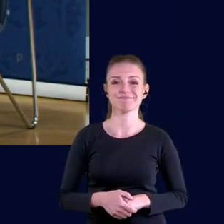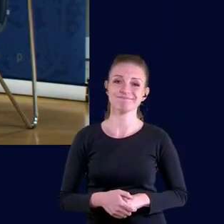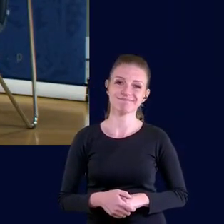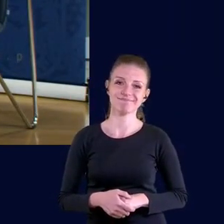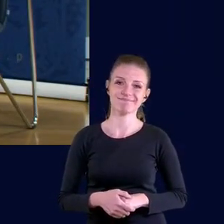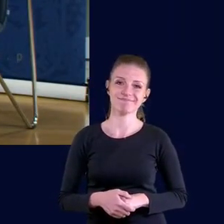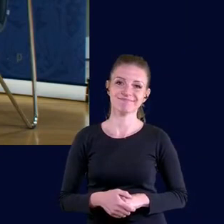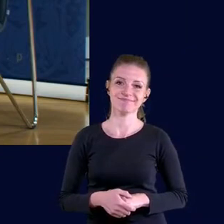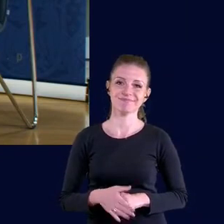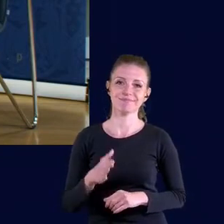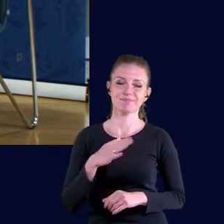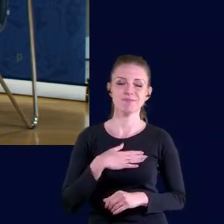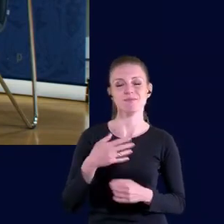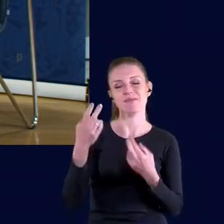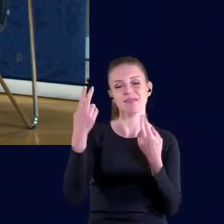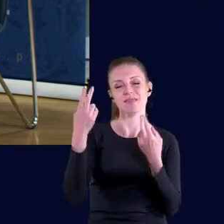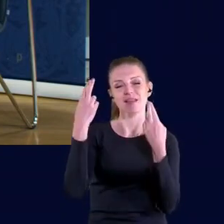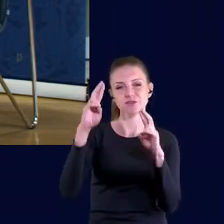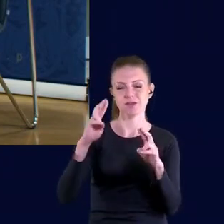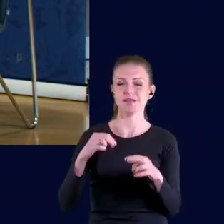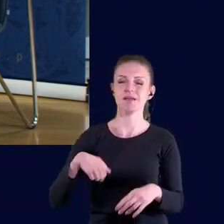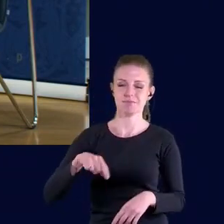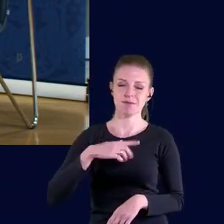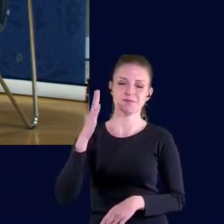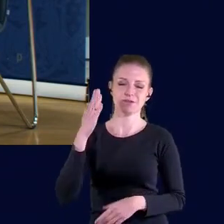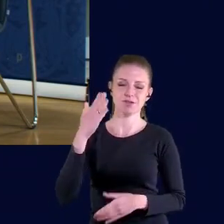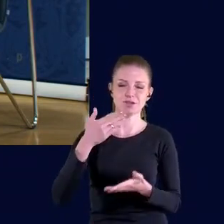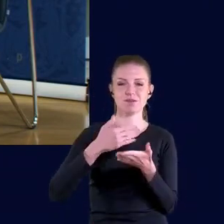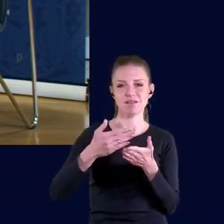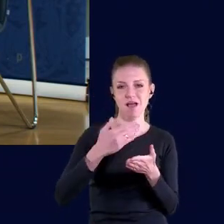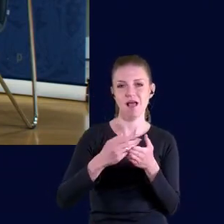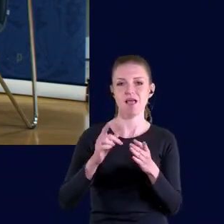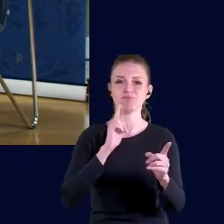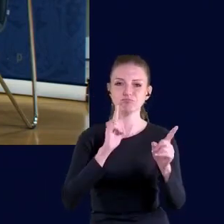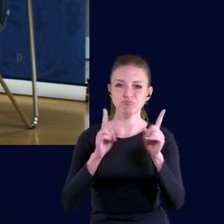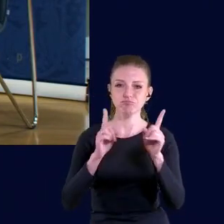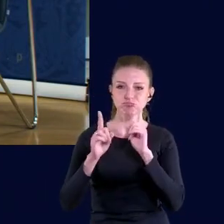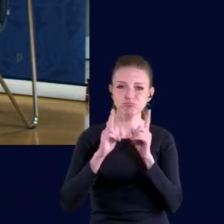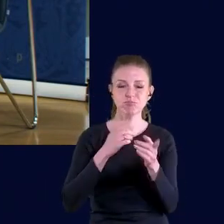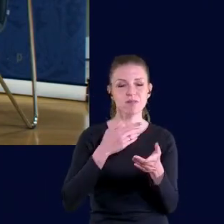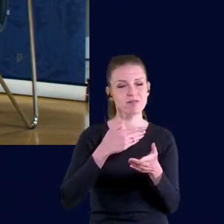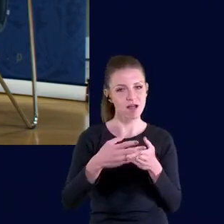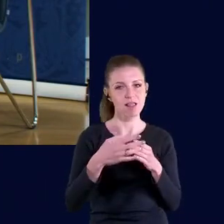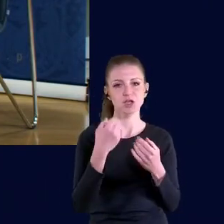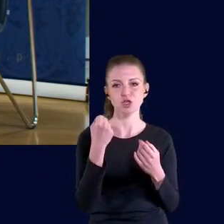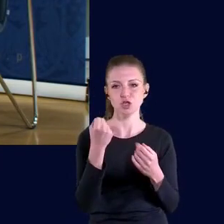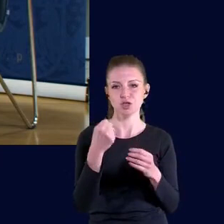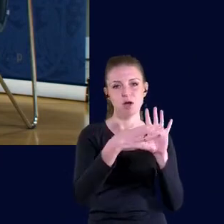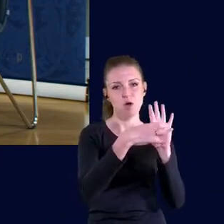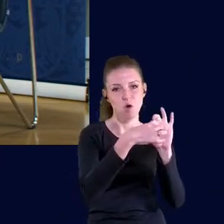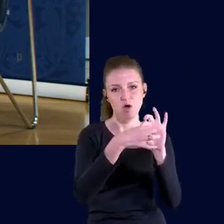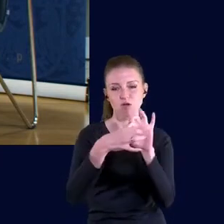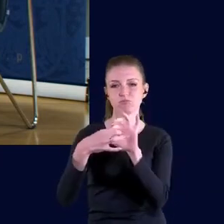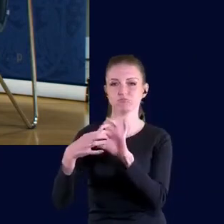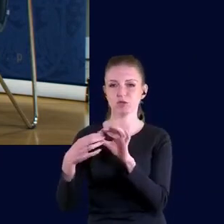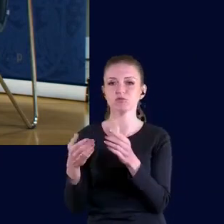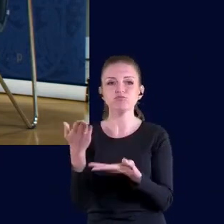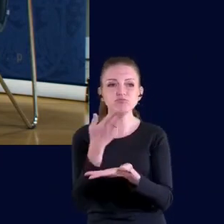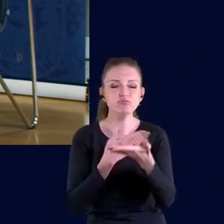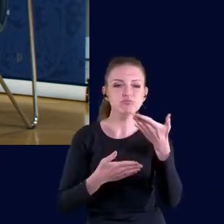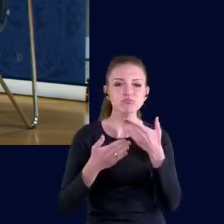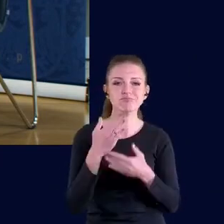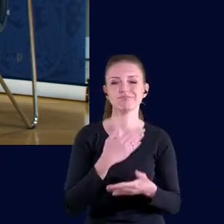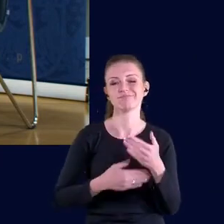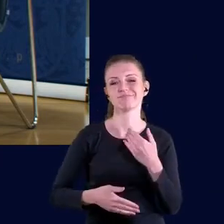bon Będziemy kontynuować te rozmowy Będziemy kontynuować kontakty myślę że też mogliśmy